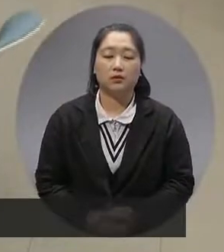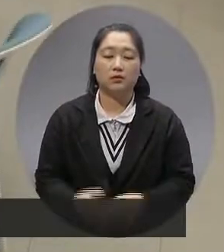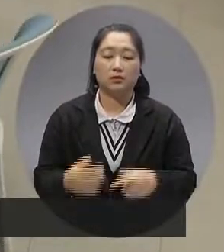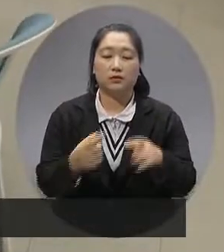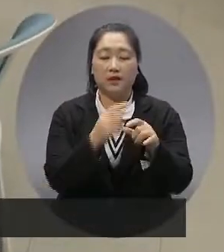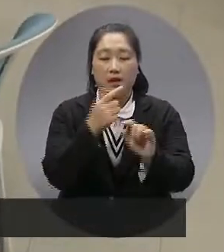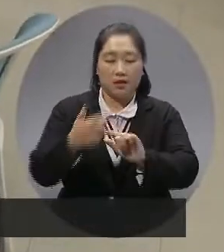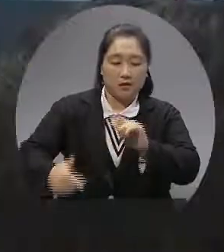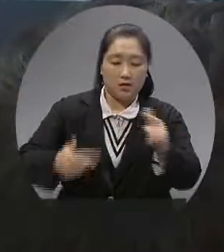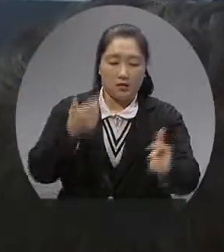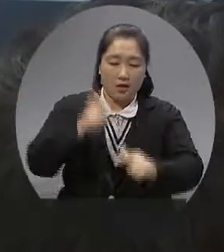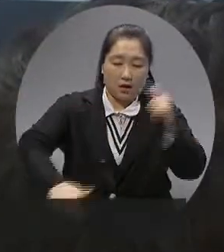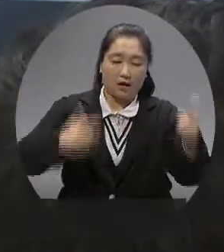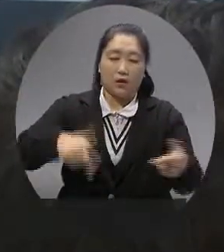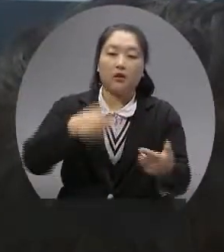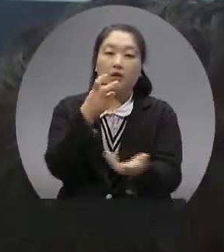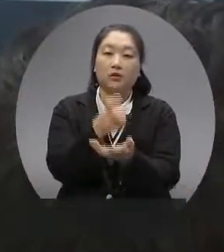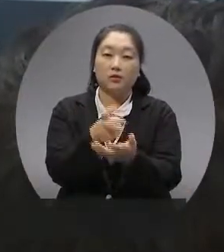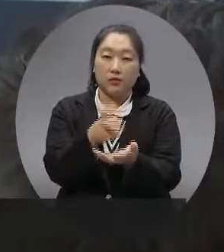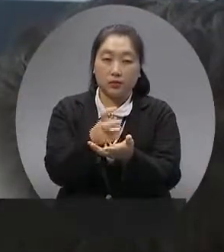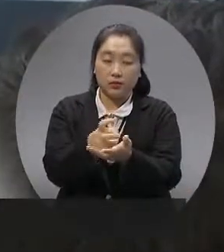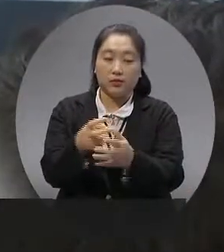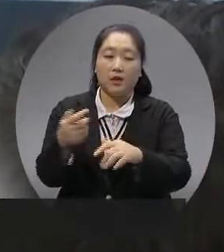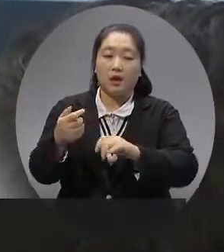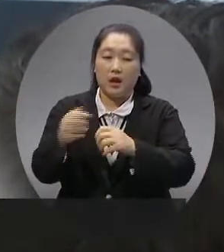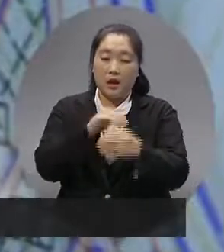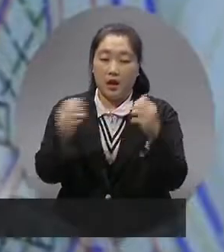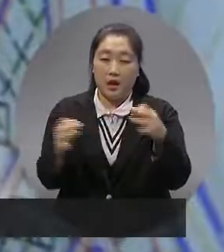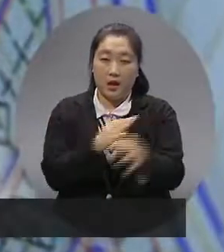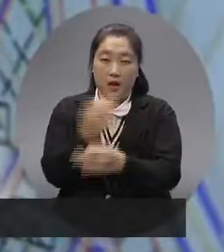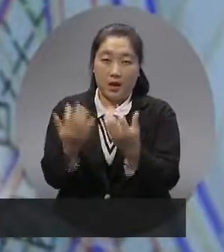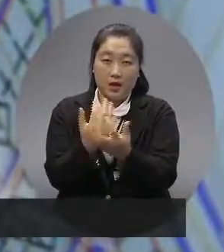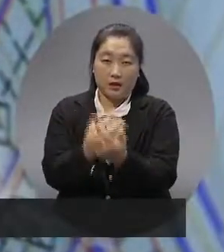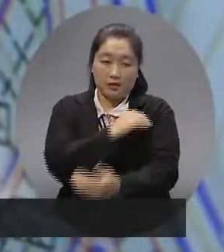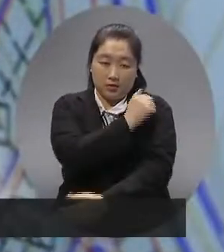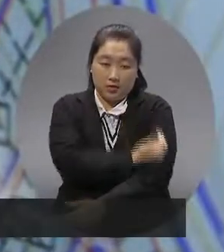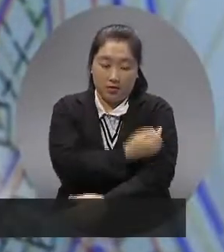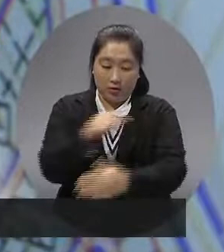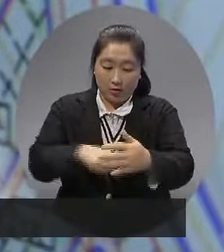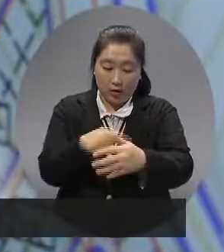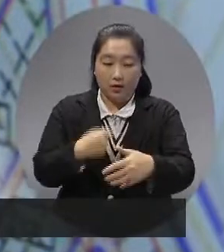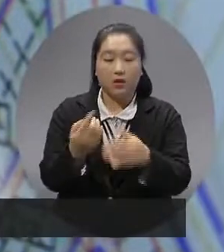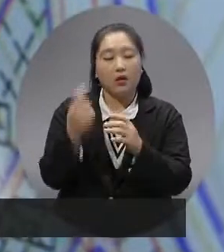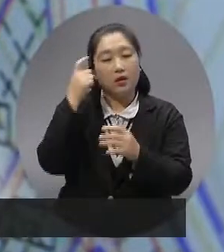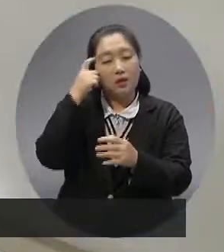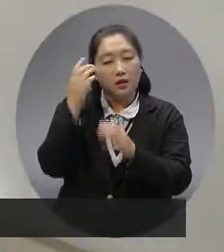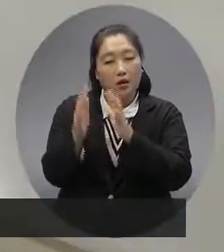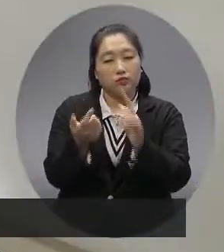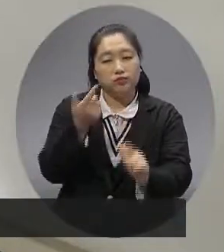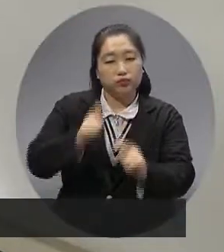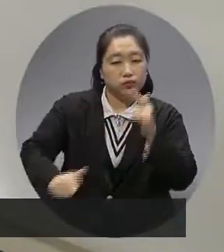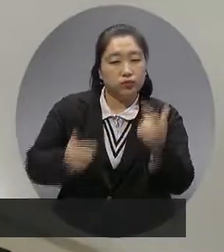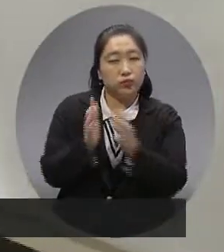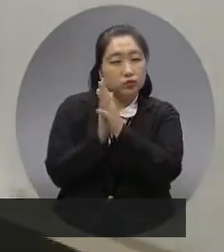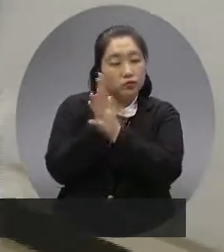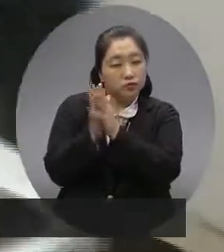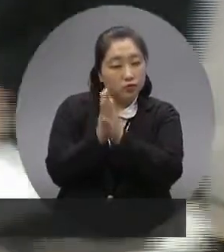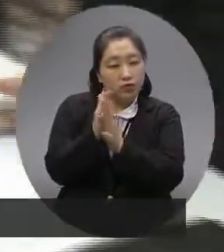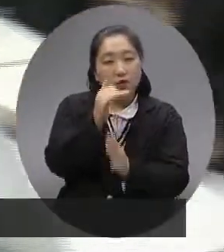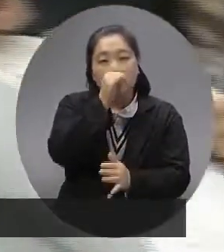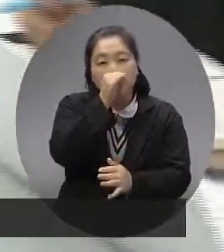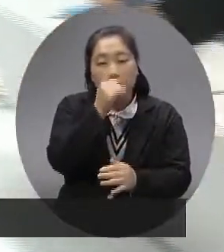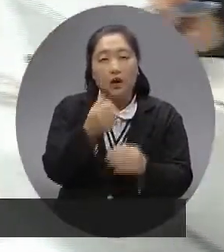대동소이한 자치단체의 조례와 행정력. 그러나 그 안에서 얼마나 유연한 사고를 갖느냐에 성과가